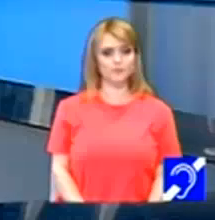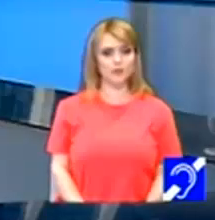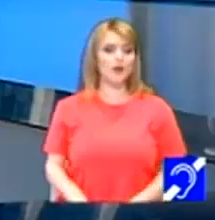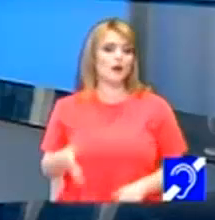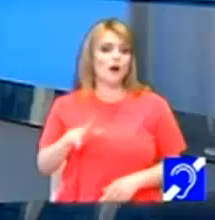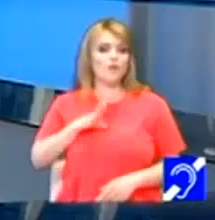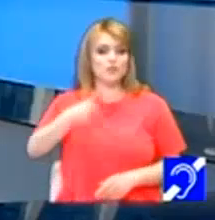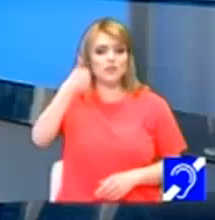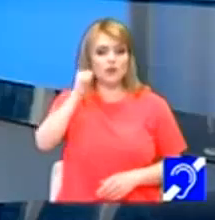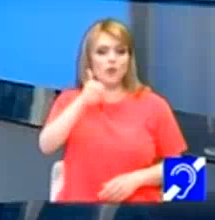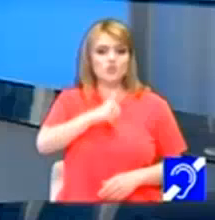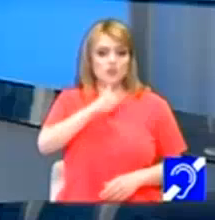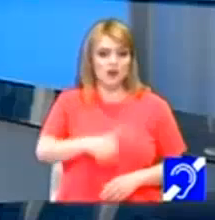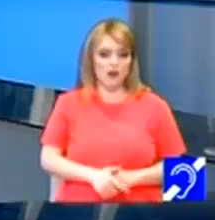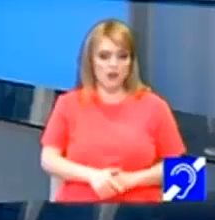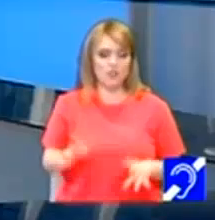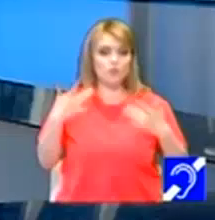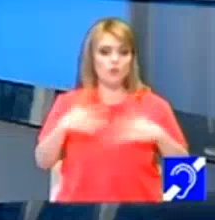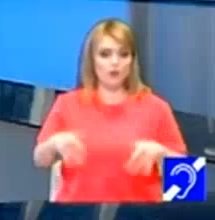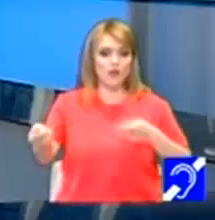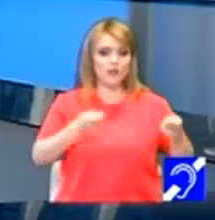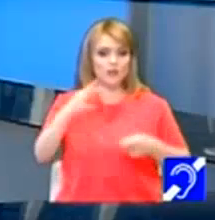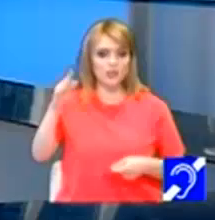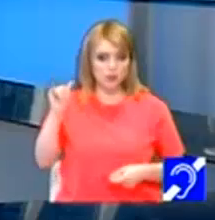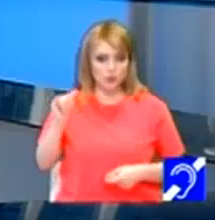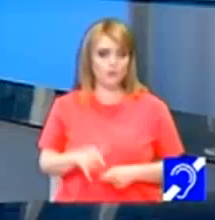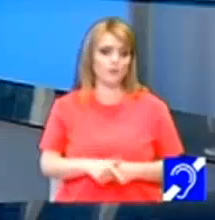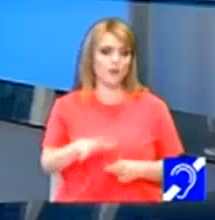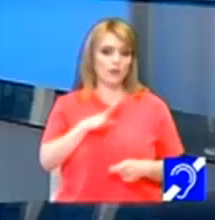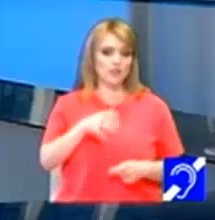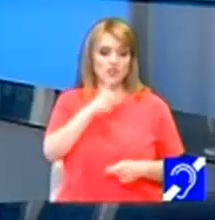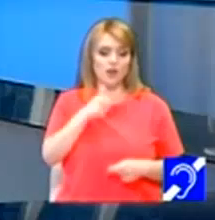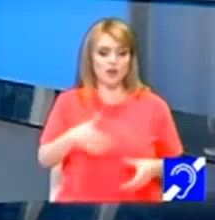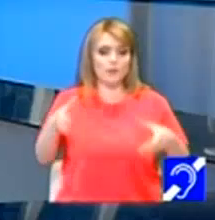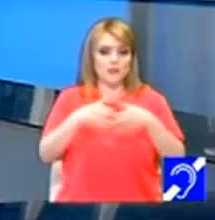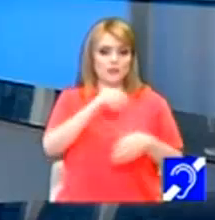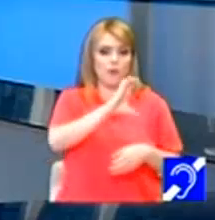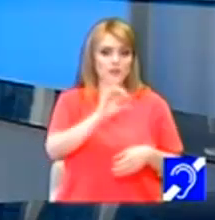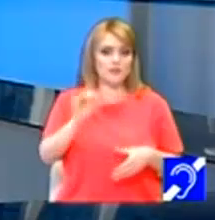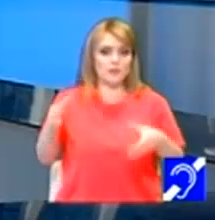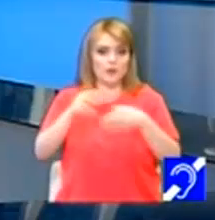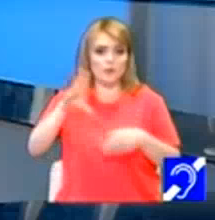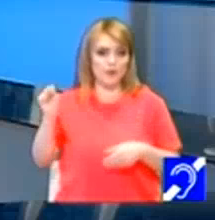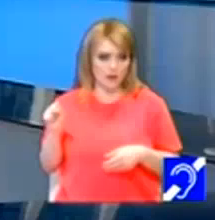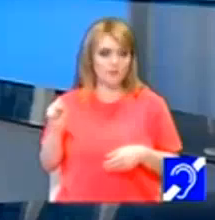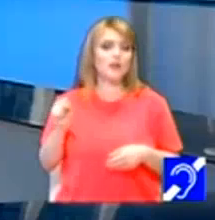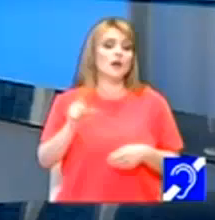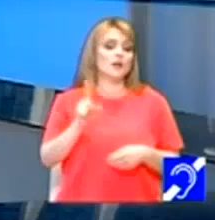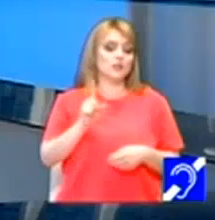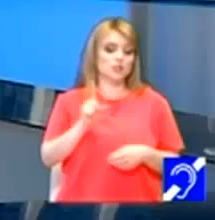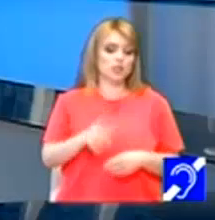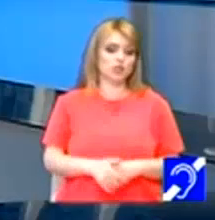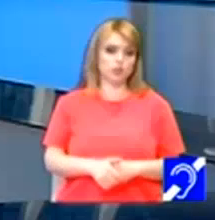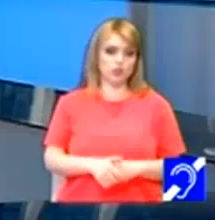Eșecul moțiunii de cenzură în Parlamentul de la Chișinău sau menținerea guvernului Chicu interimat până la alegerile parlamentare anticipate de anul viitor.